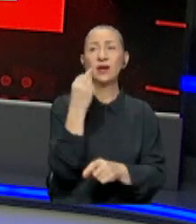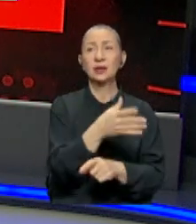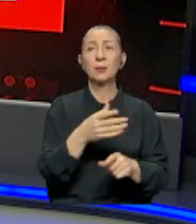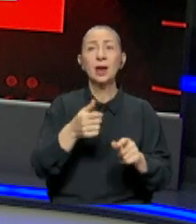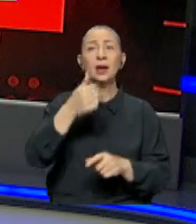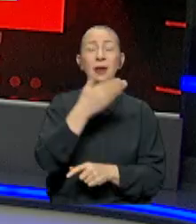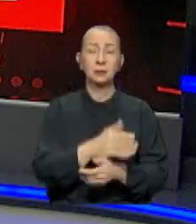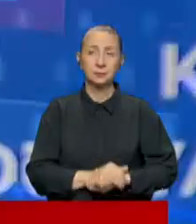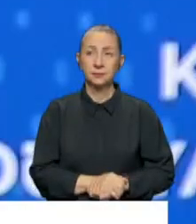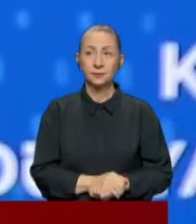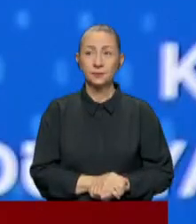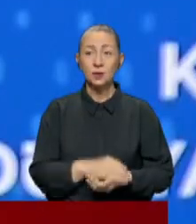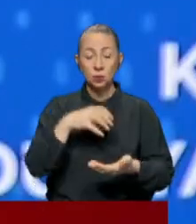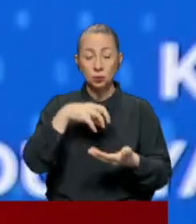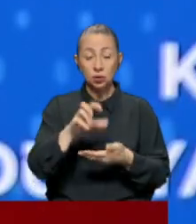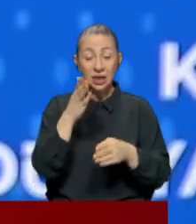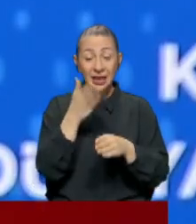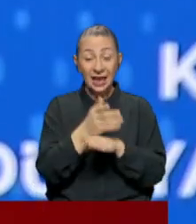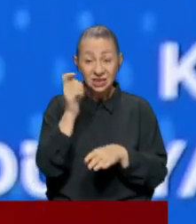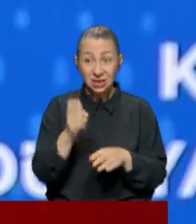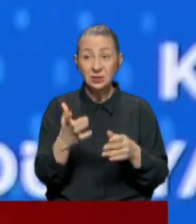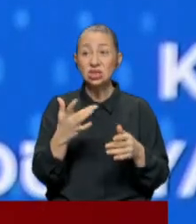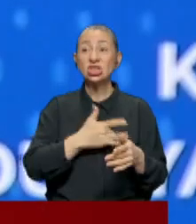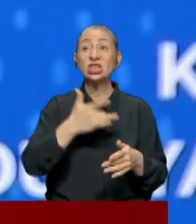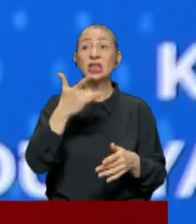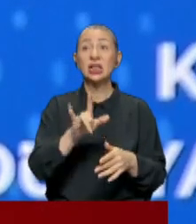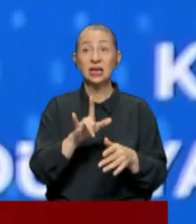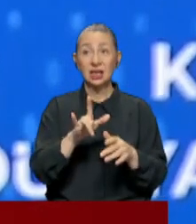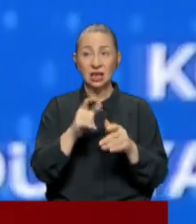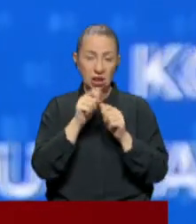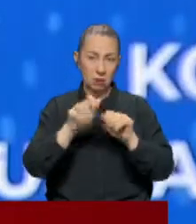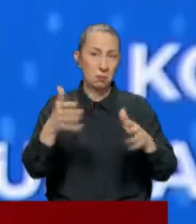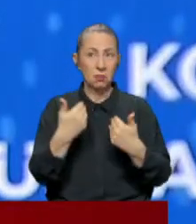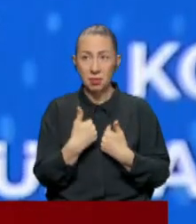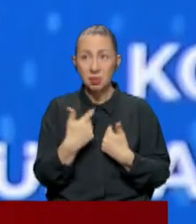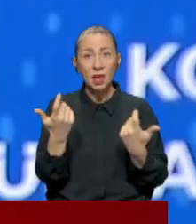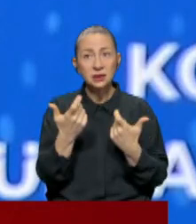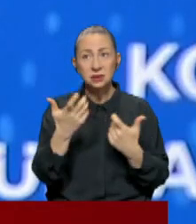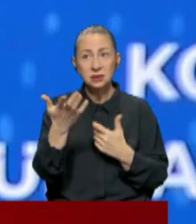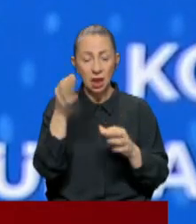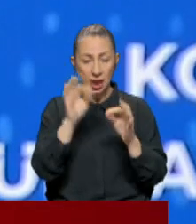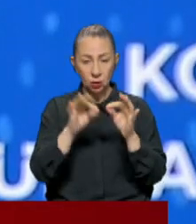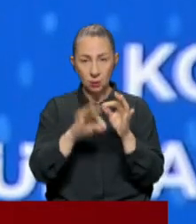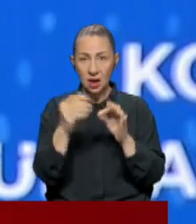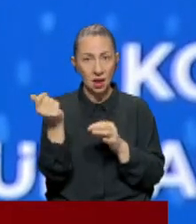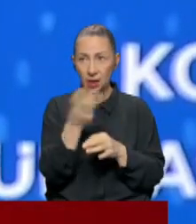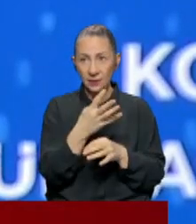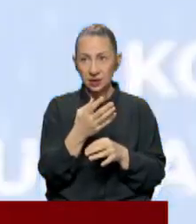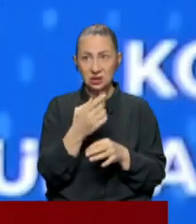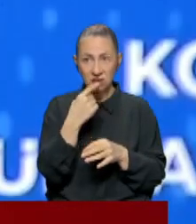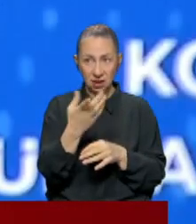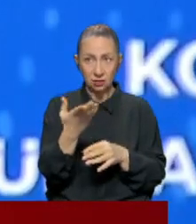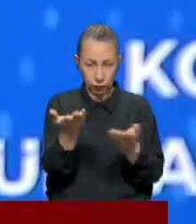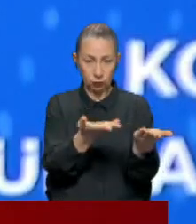bakana. Bütçe gerçekleşmelerini canlı yayında ilan ettik. Neredesiniz? Ekonomi rakamlardan